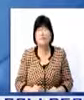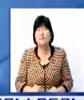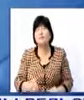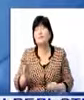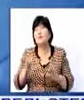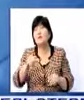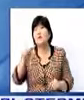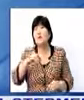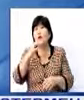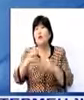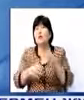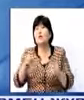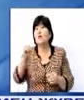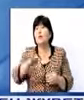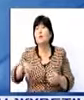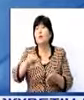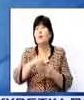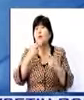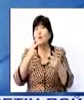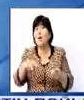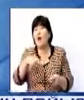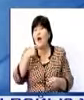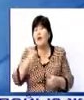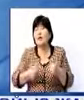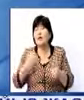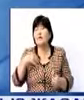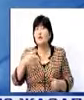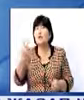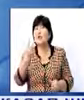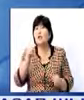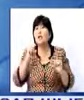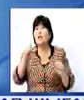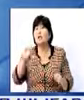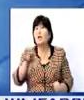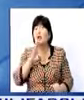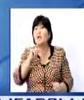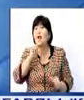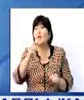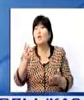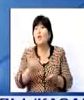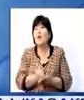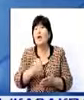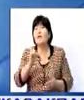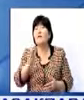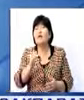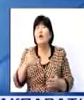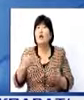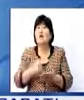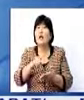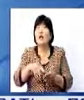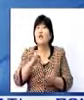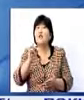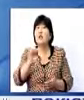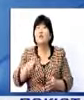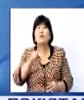Өткен аптада төрткіл дүние Еуропа төріне көз тікті. Айтулы аламанда сырдың қос бірдей спортшы қызы жүлдегер атанды. Сербияның Нови Сад қаласында самбодан